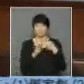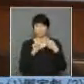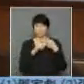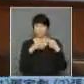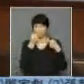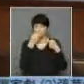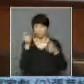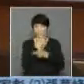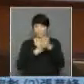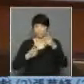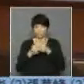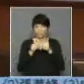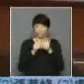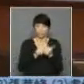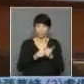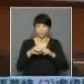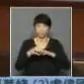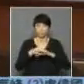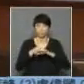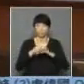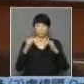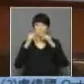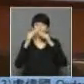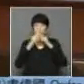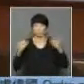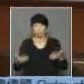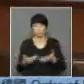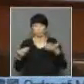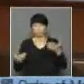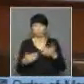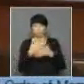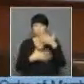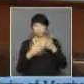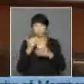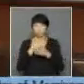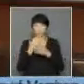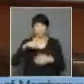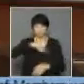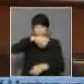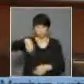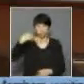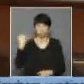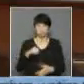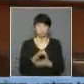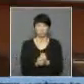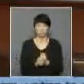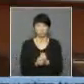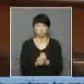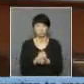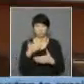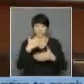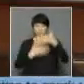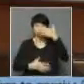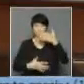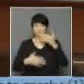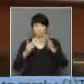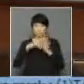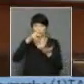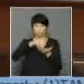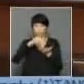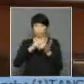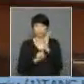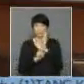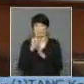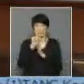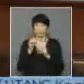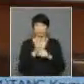展過分依賴金融和房地產業，由於土地供應不足，導致樓價和租金高企，超